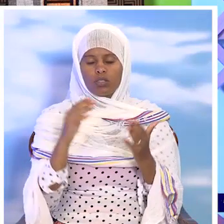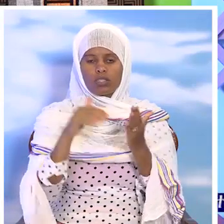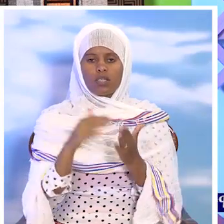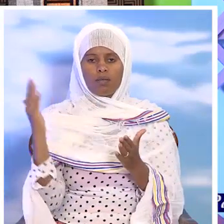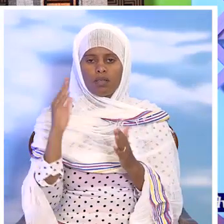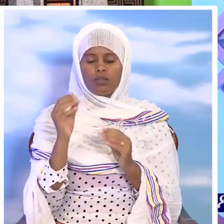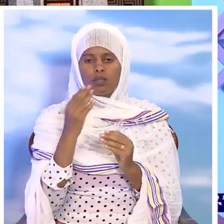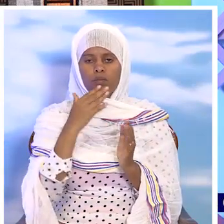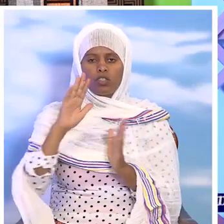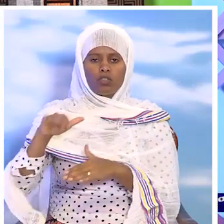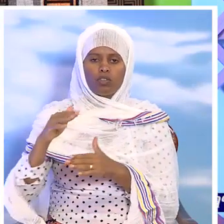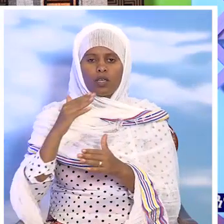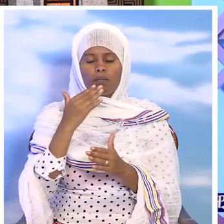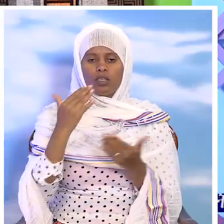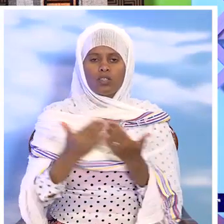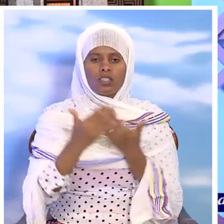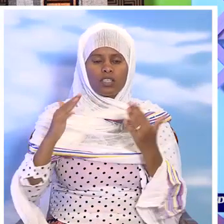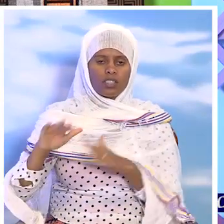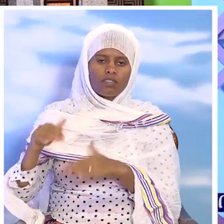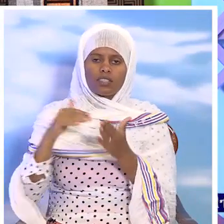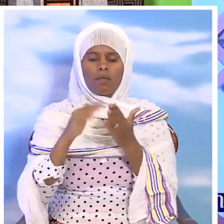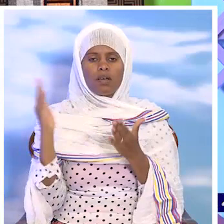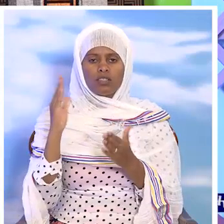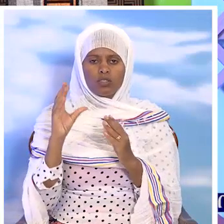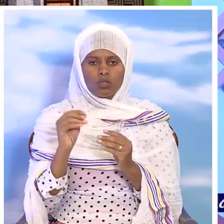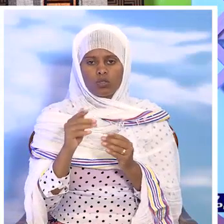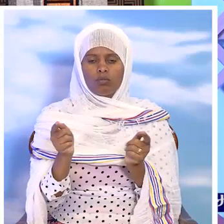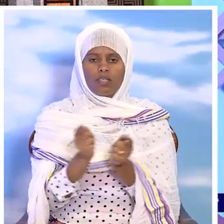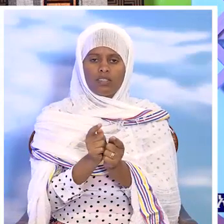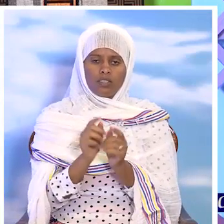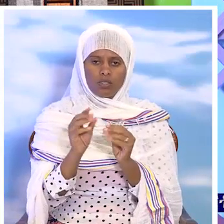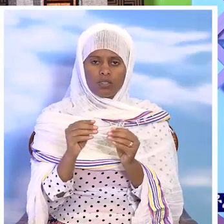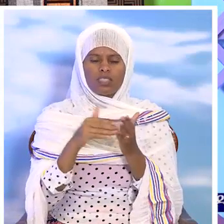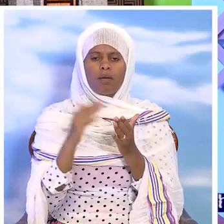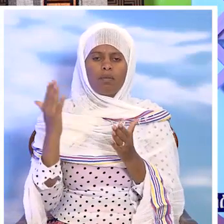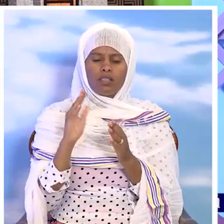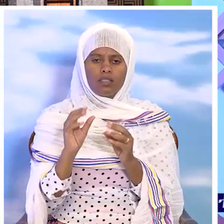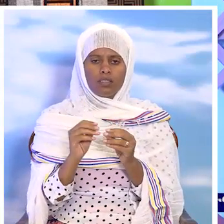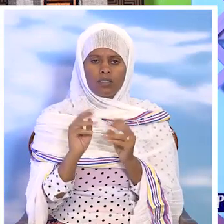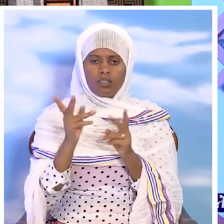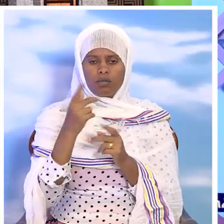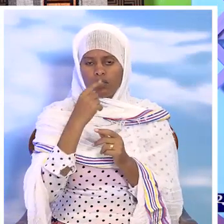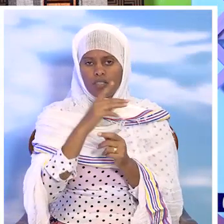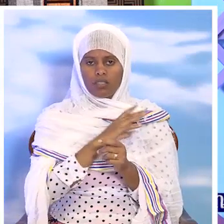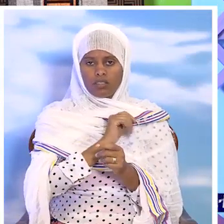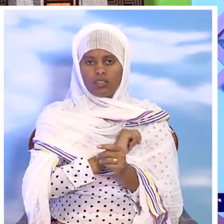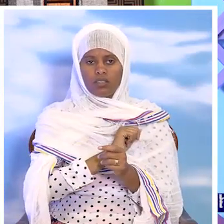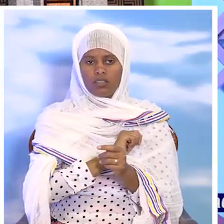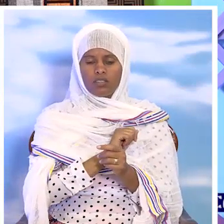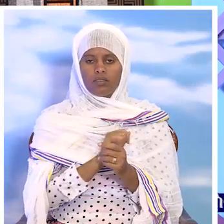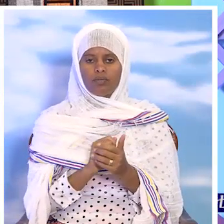መን ይሓዲጎ መን ይኸዝሓድግ ክሳብ መዓስ እዩ። እዚ ብሕፅር ዝበለ ማለት እዩ ክሳብ መዓስ እዩ ከምዝኹምነ ፀናሕና ክሳብ ዘስቅሎ ማለት